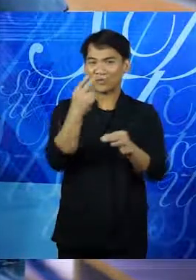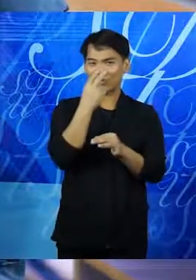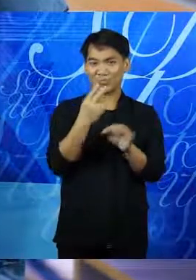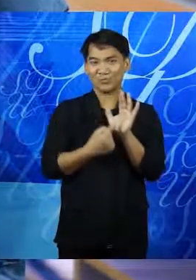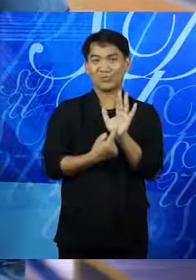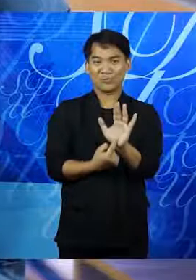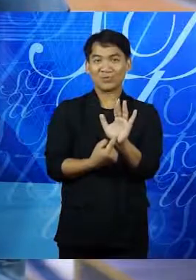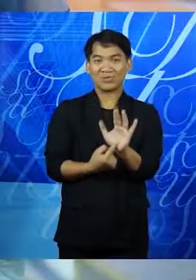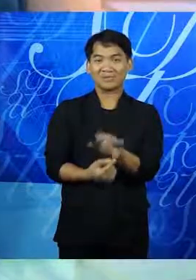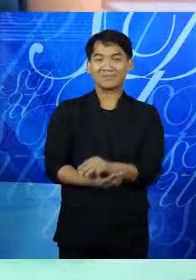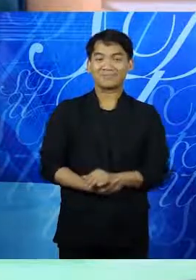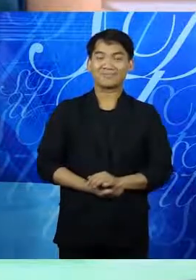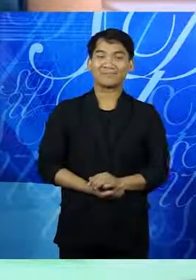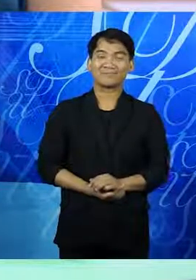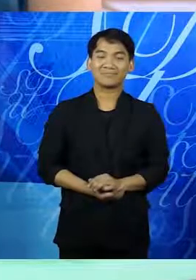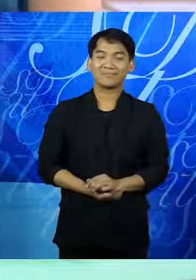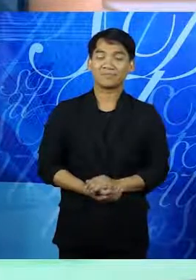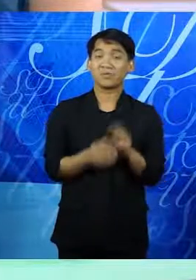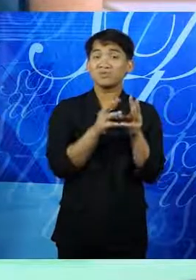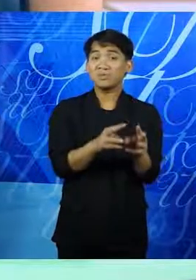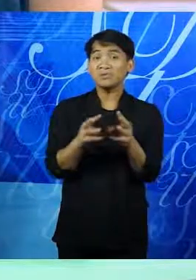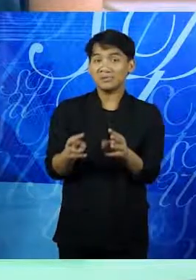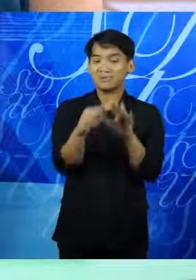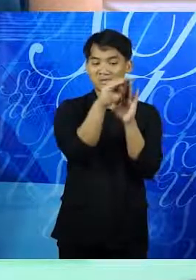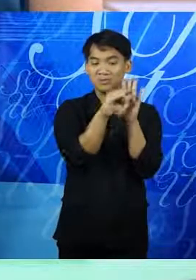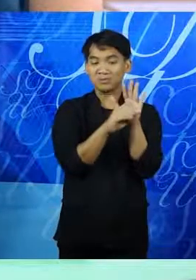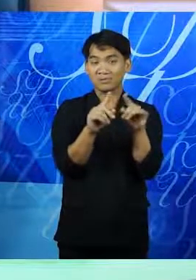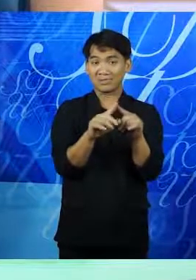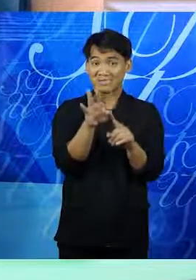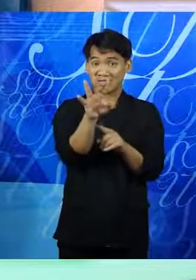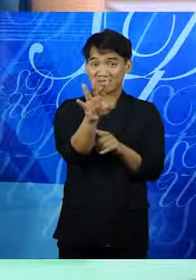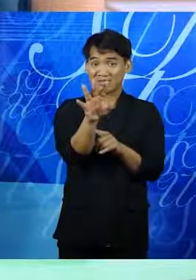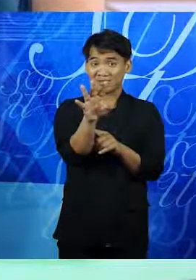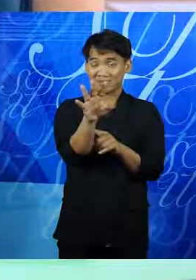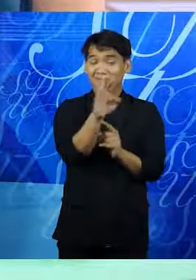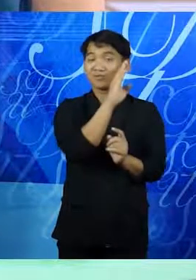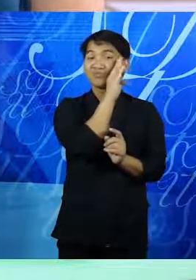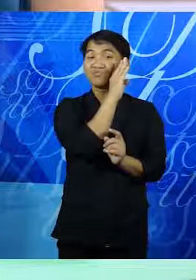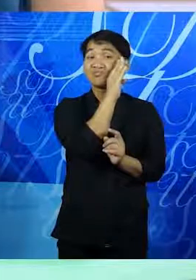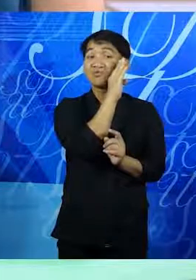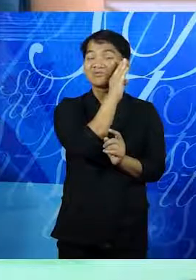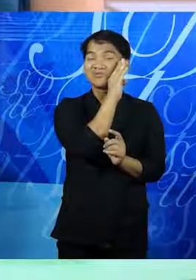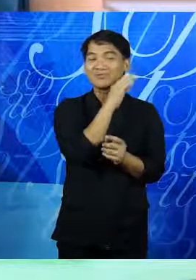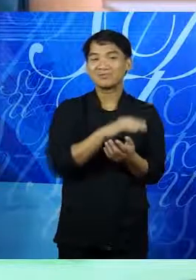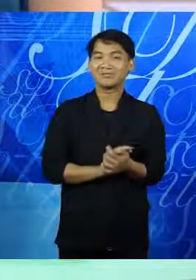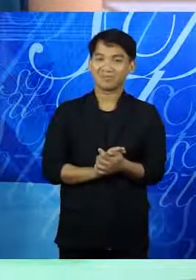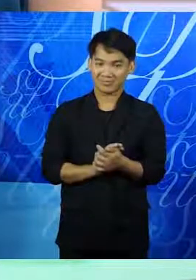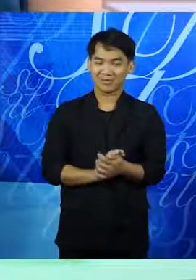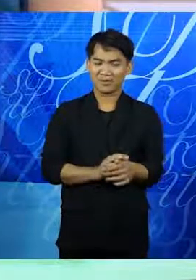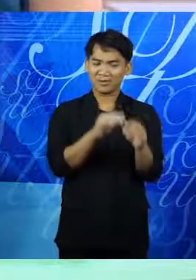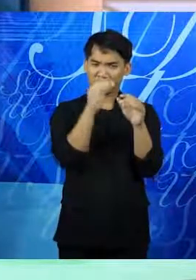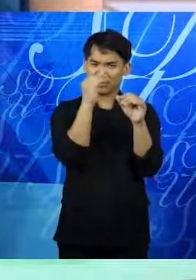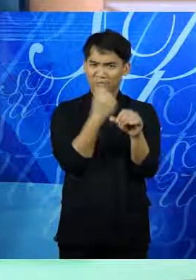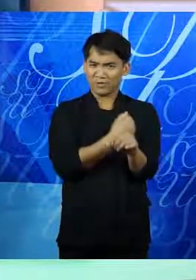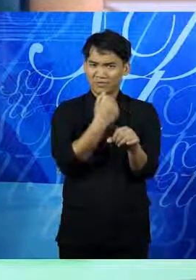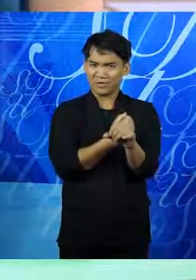อนต่อไปนะคะสำหรับในขั้นตอนนี้นะคะเราก็จะใช้บทบาทสมมุตินะคะเพราะว่าความเป็นจริงแล้วเนี่ยนะคะการฝึ